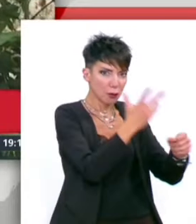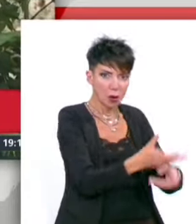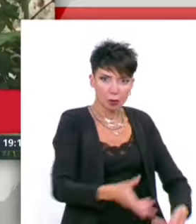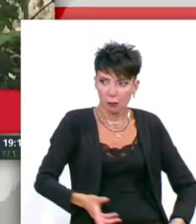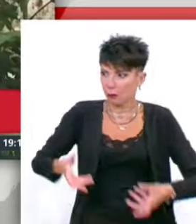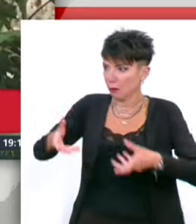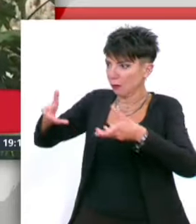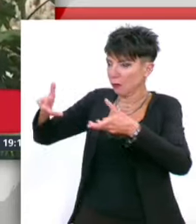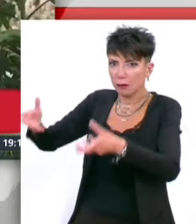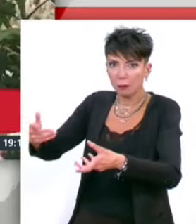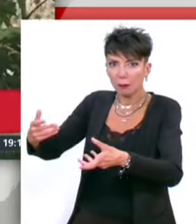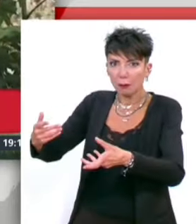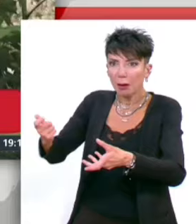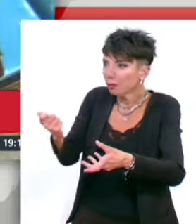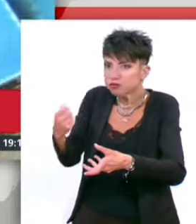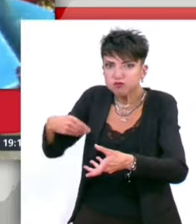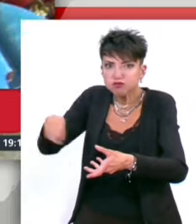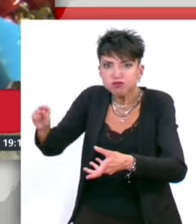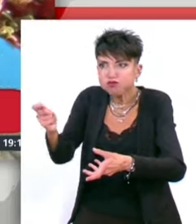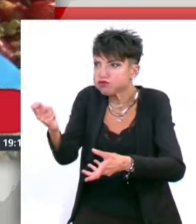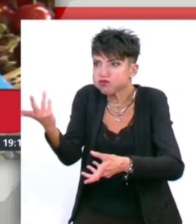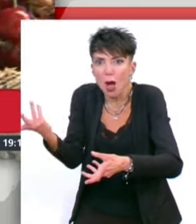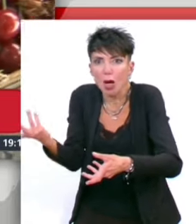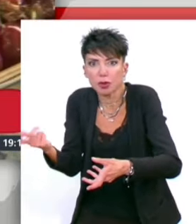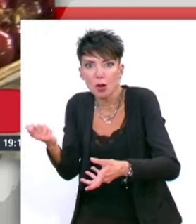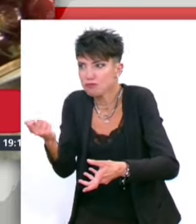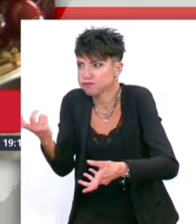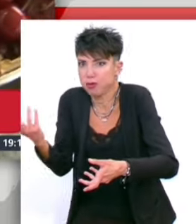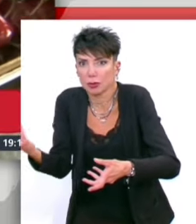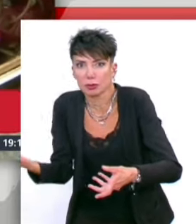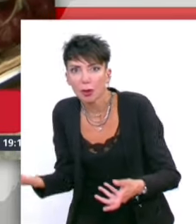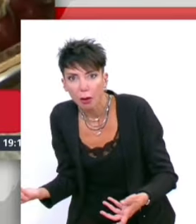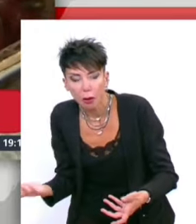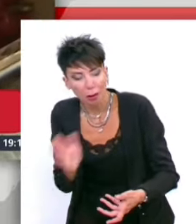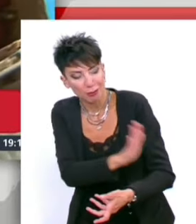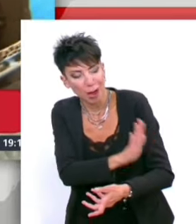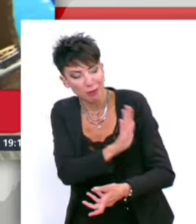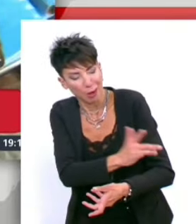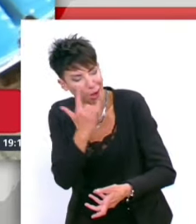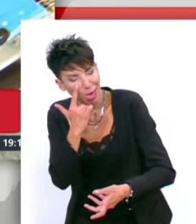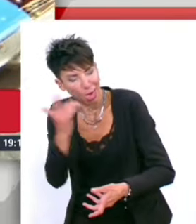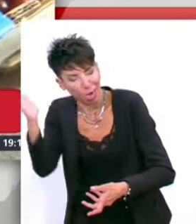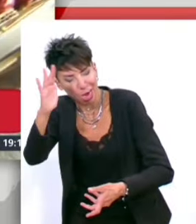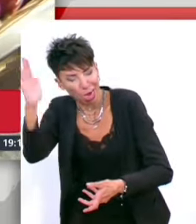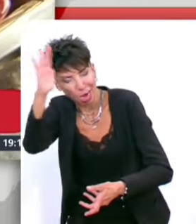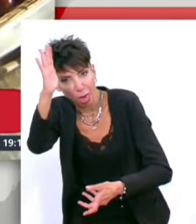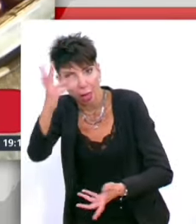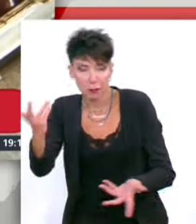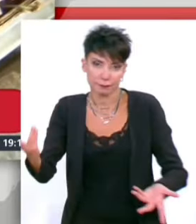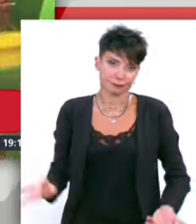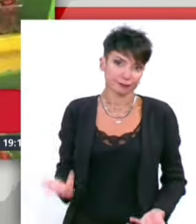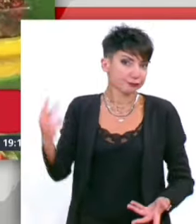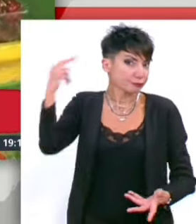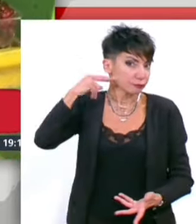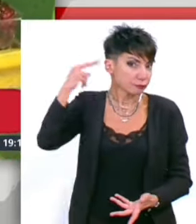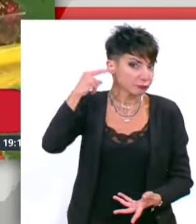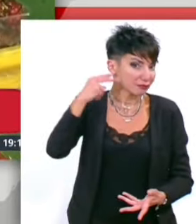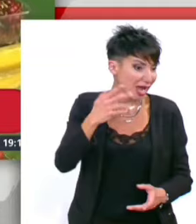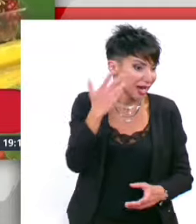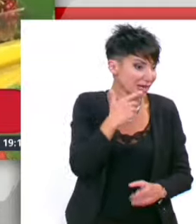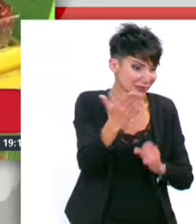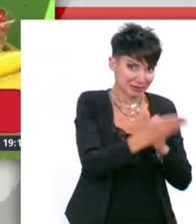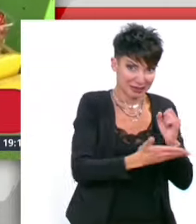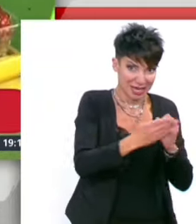καταναλωτής όμορφα και ωραία και δεν γνωρίζουμε τις τιμές. Έως 12 ευρώ το κιλό η εξοργιστική απόκληση στα κεράσια από το χωράφι στο ράφι,